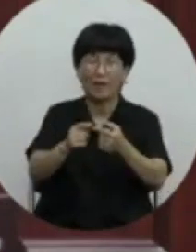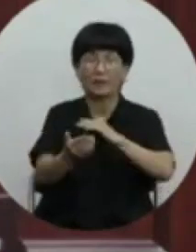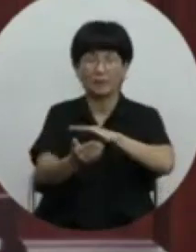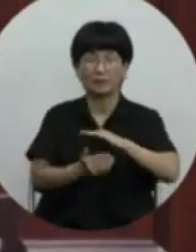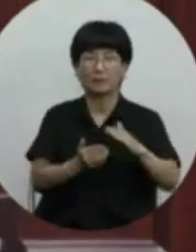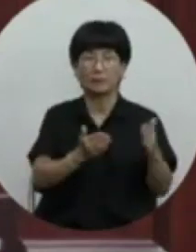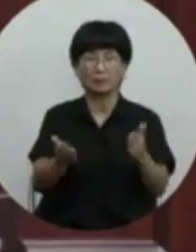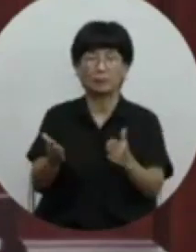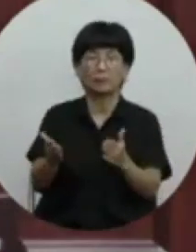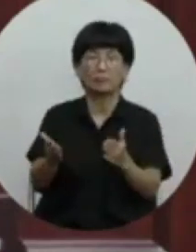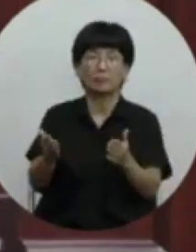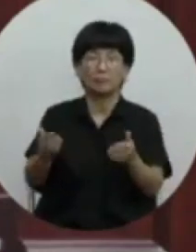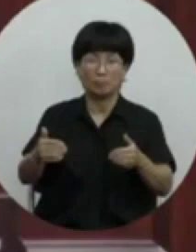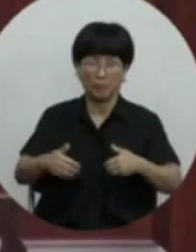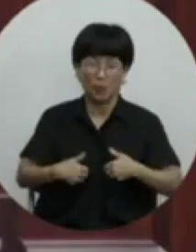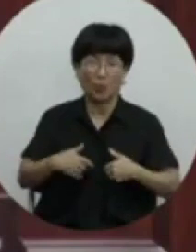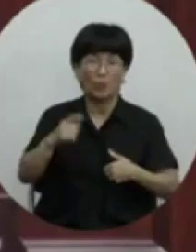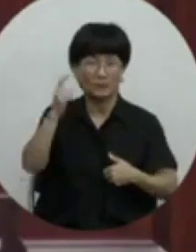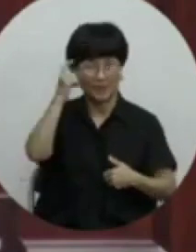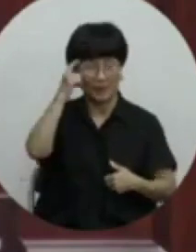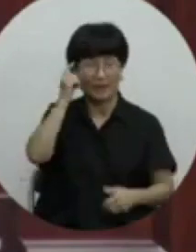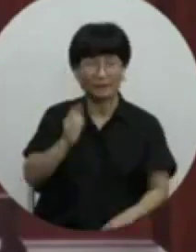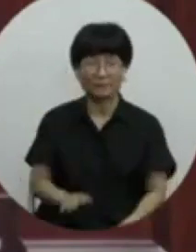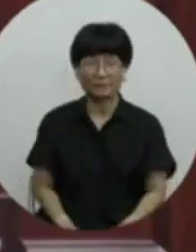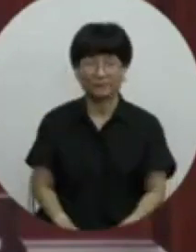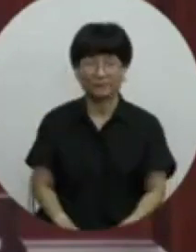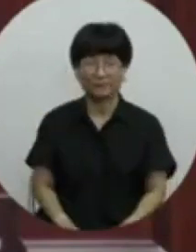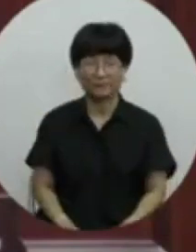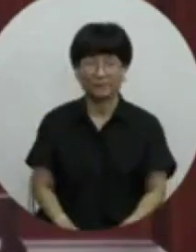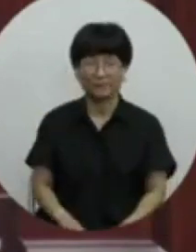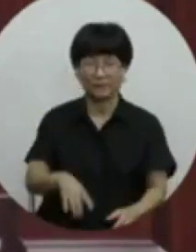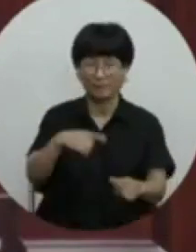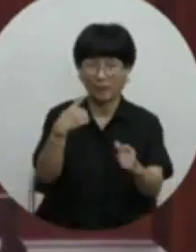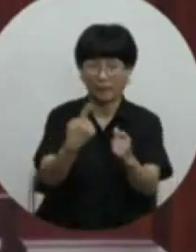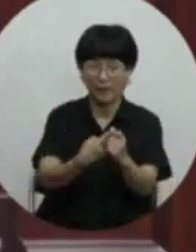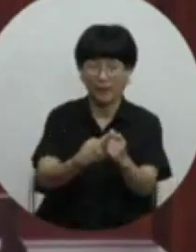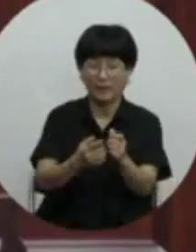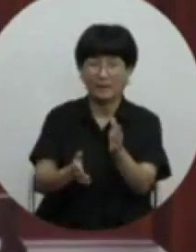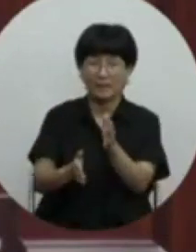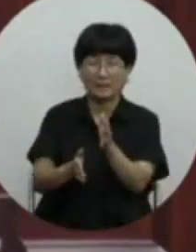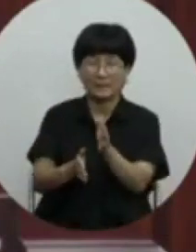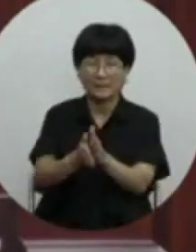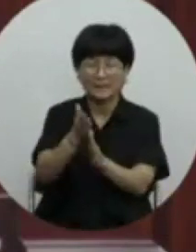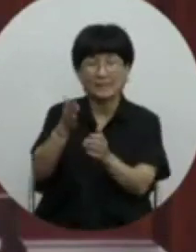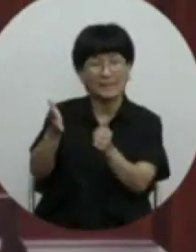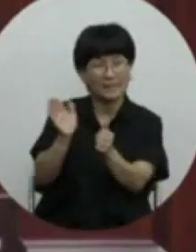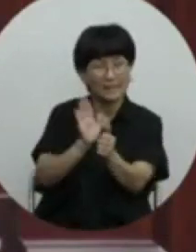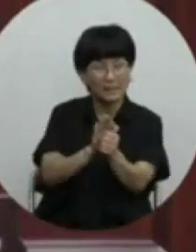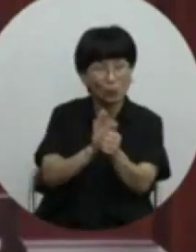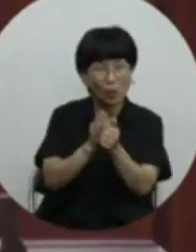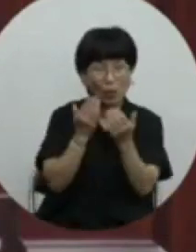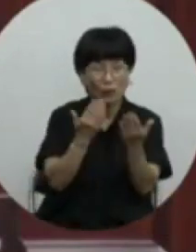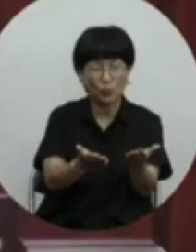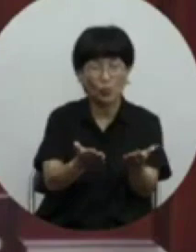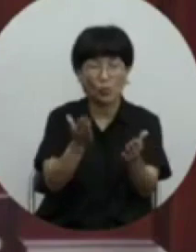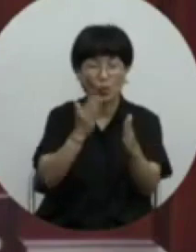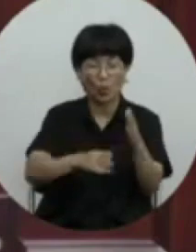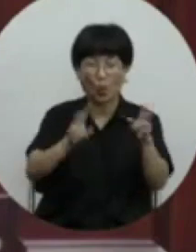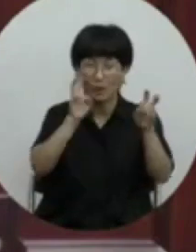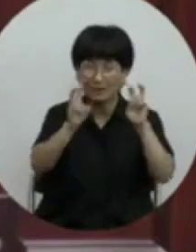마련이 더욱 중요하다고 볼 수 있을 것입니다. 첫째로는 시의 지원을 받으며 이윤추구 근거를 확보한